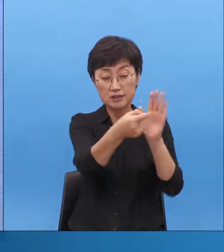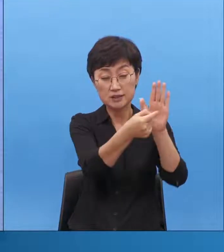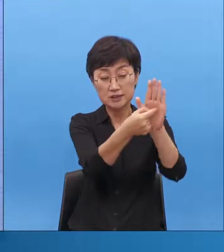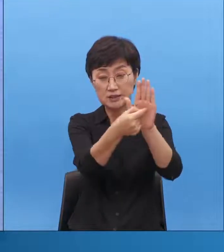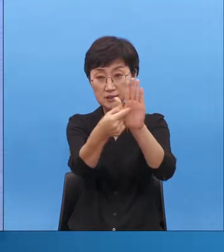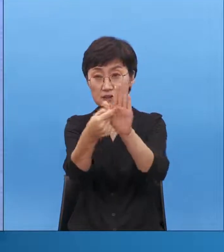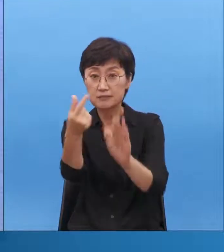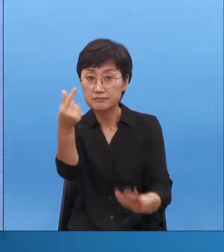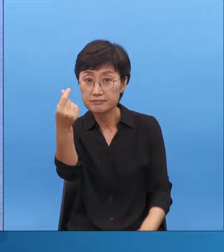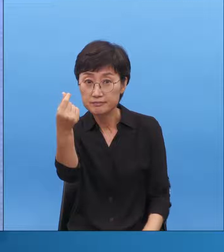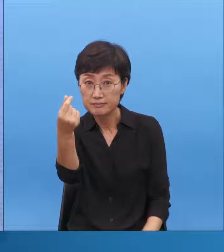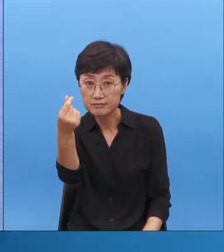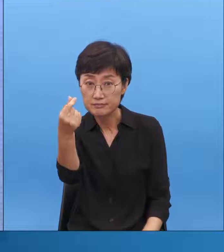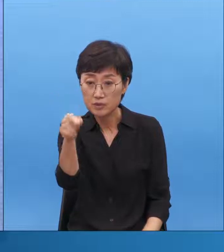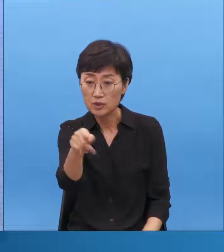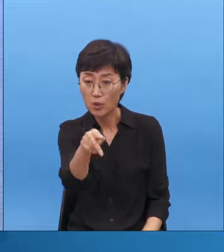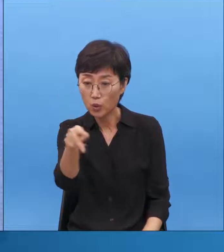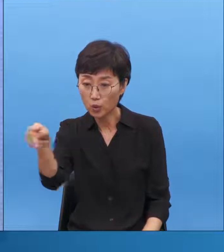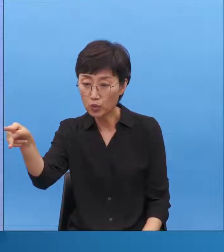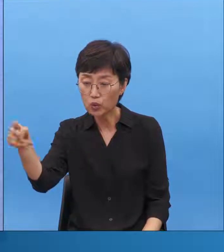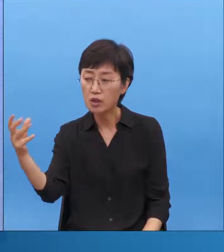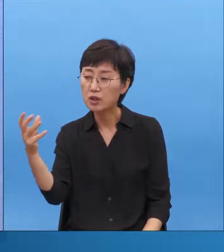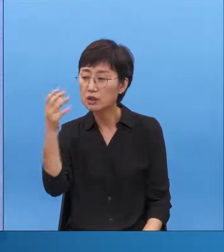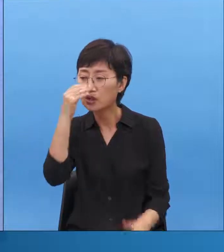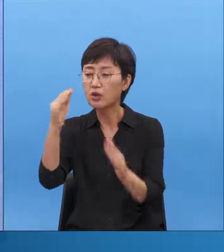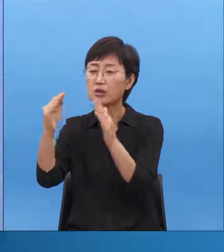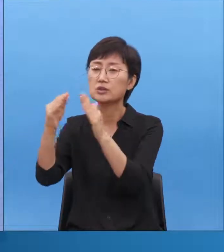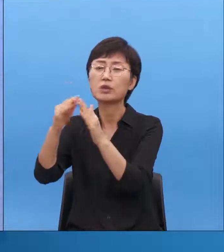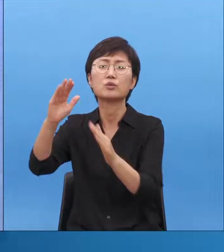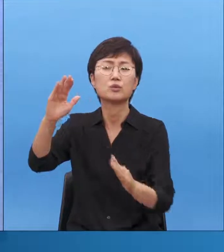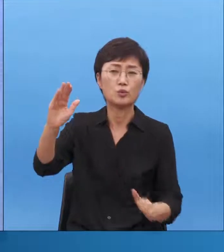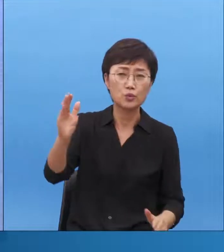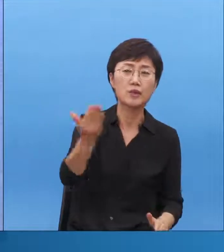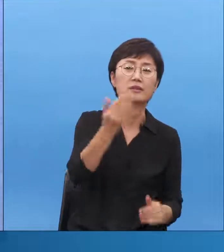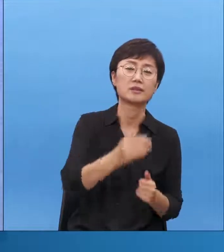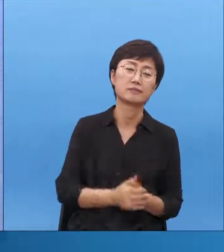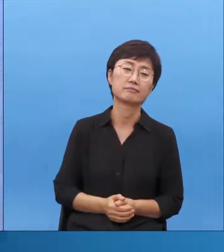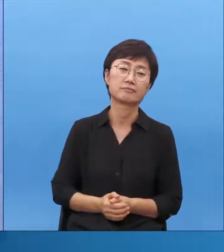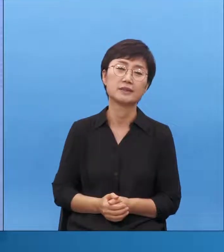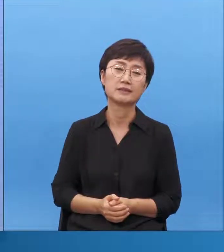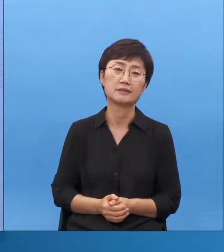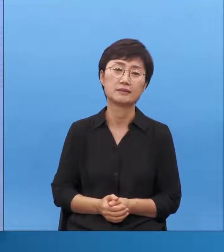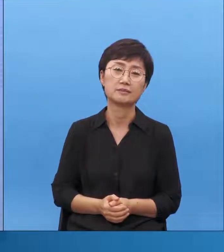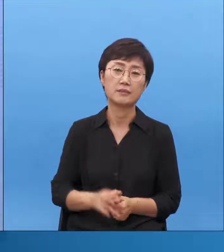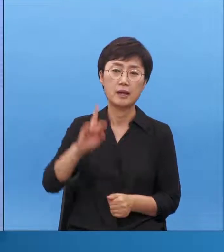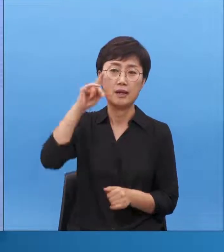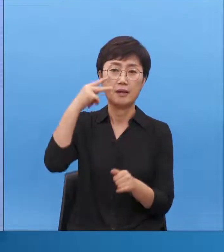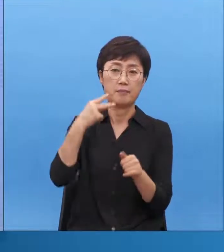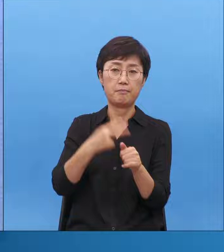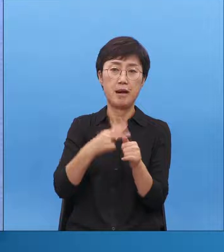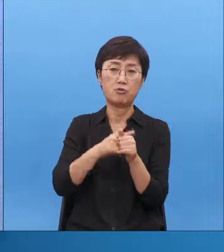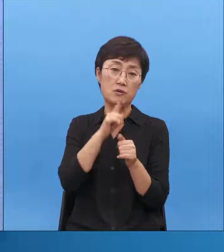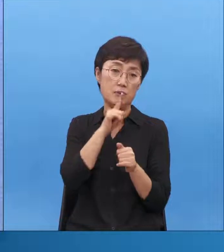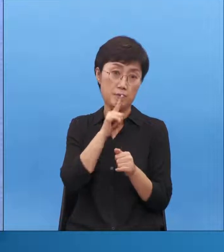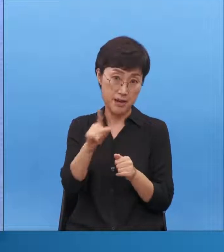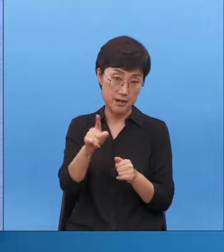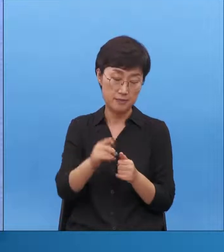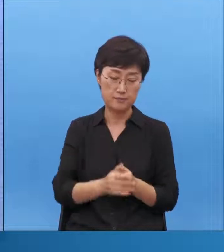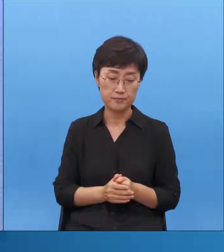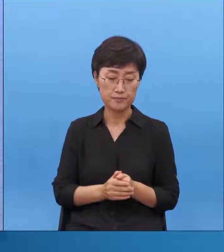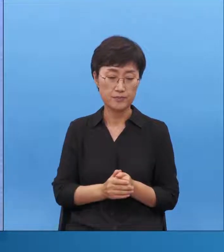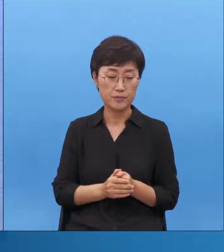temple that becomes an evidence in history. 바울은 이렇게 말했어요. This is what Paul said. 성경대로 죽으시고